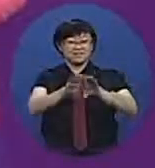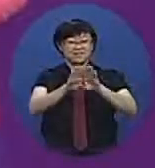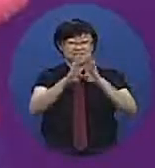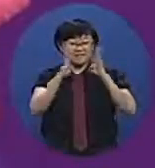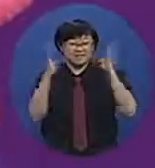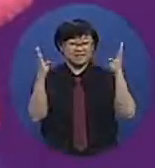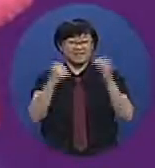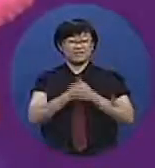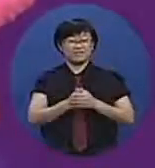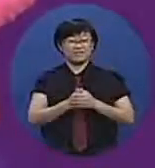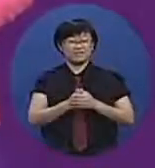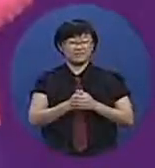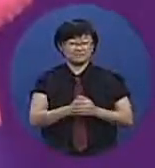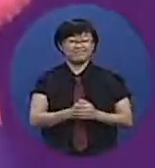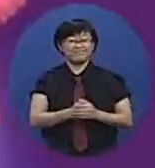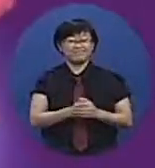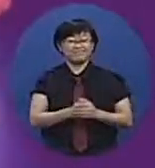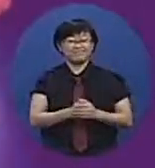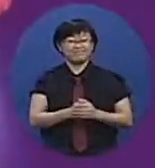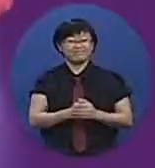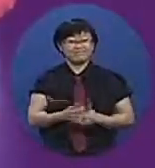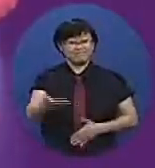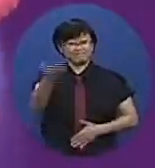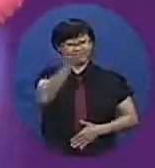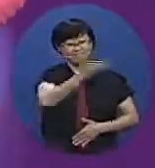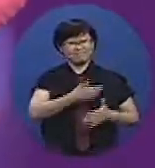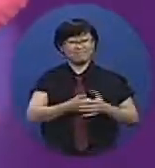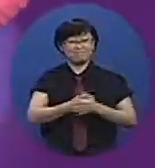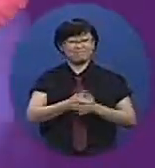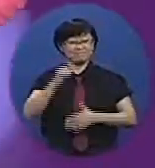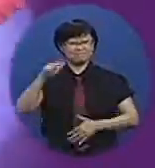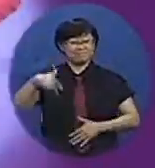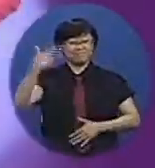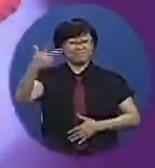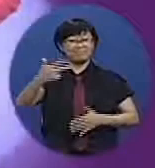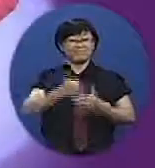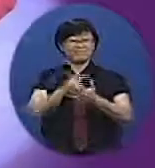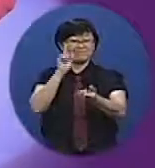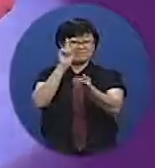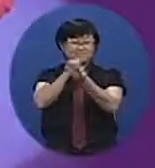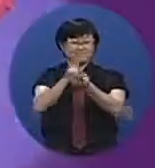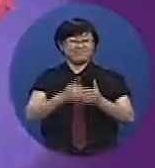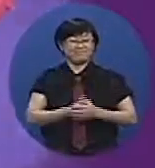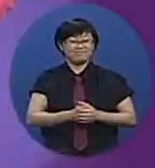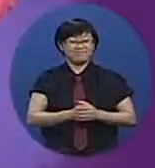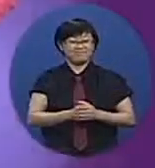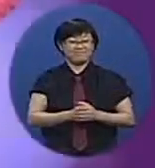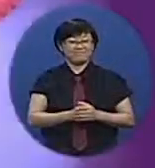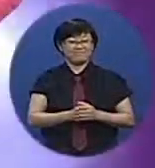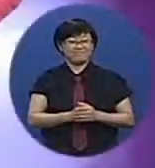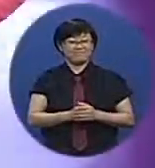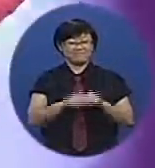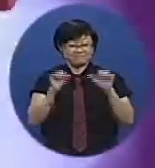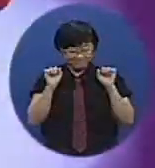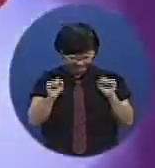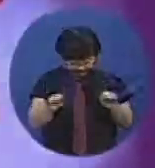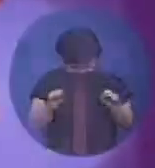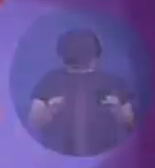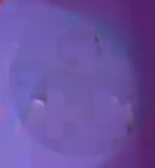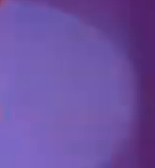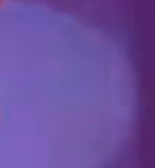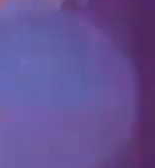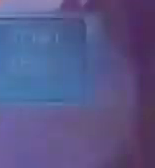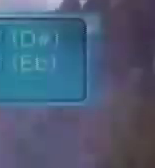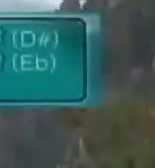함께 열어 가겠습니다. 네. 시청자 여러분 다음 주에 뵙도록 하겠습니다. 안녕히 계십시오.